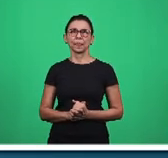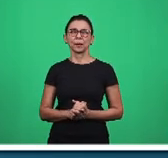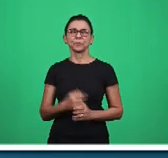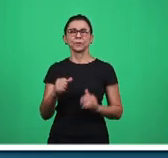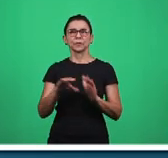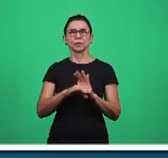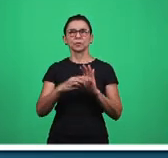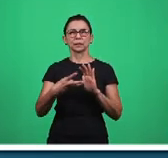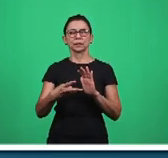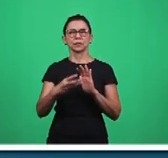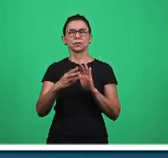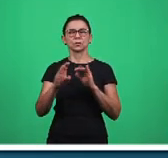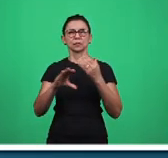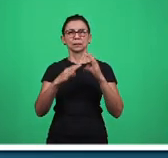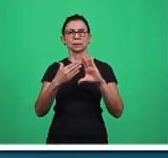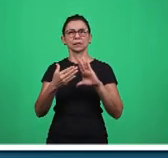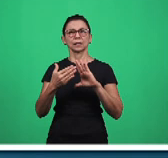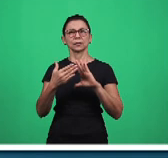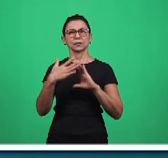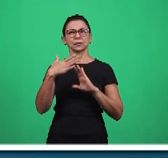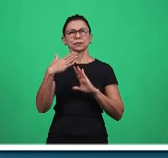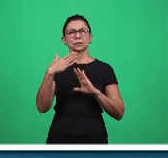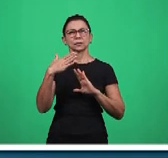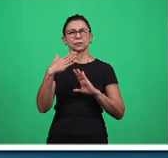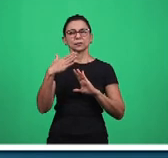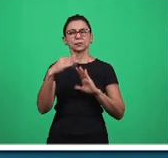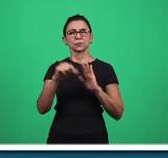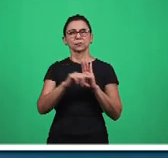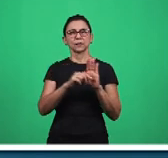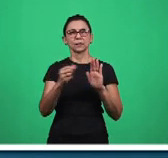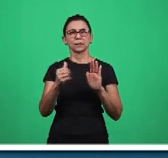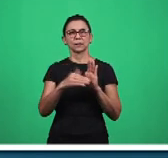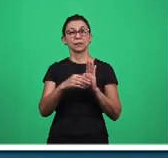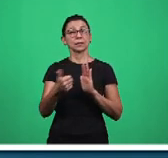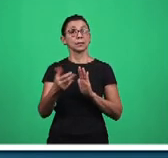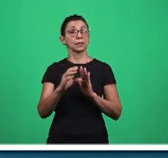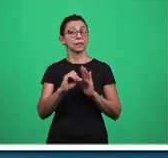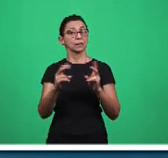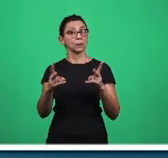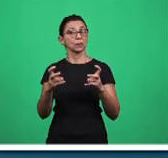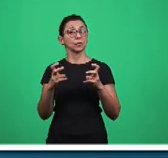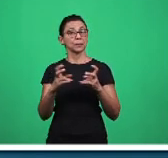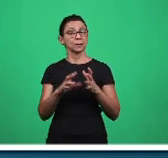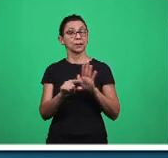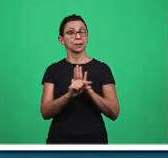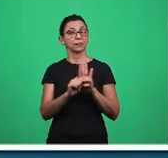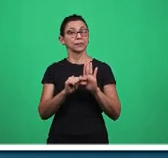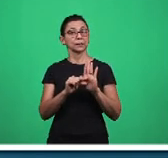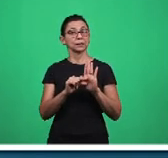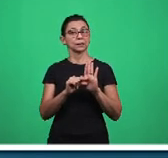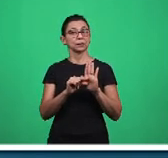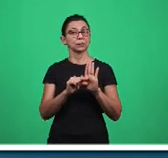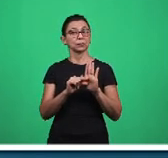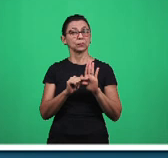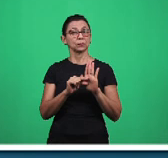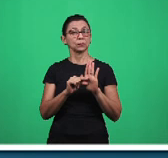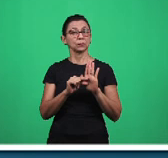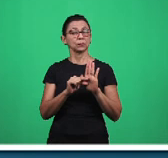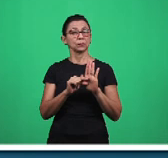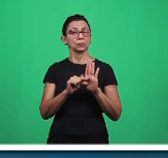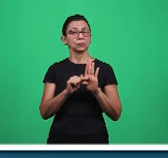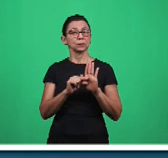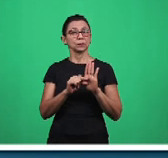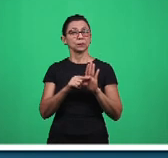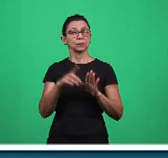identifiez en quel verset nous pouvons souligner la doctrine complète du projet de salut prophétisé à l'Ancien